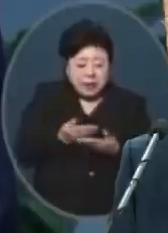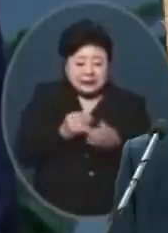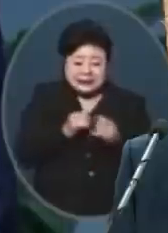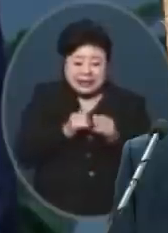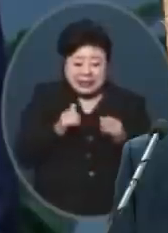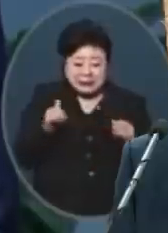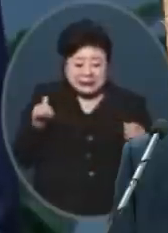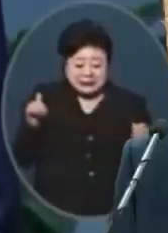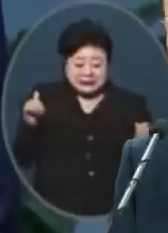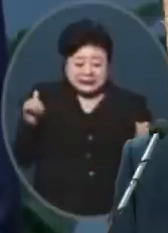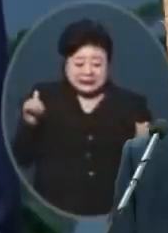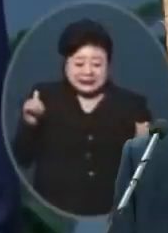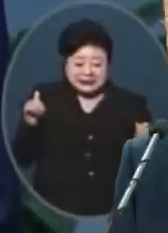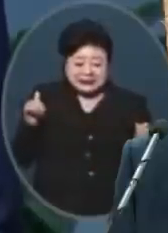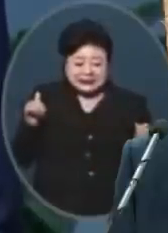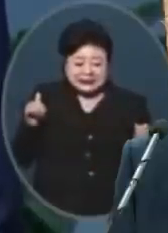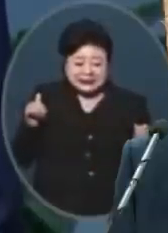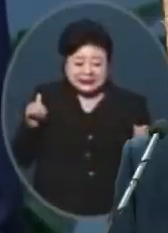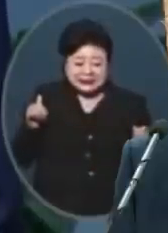사람은